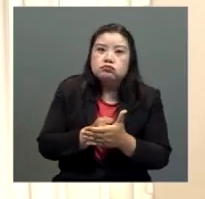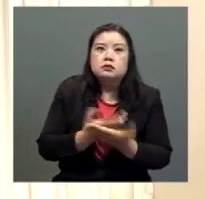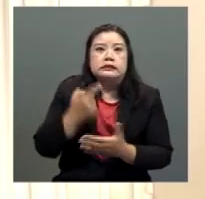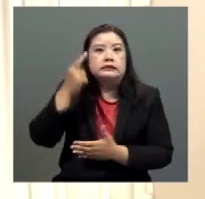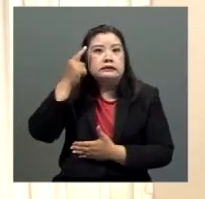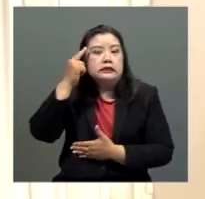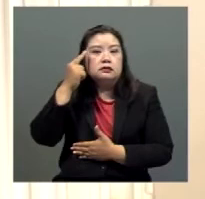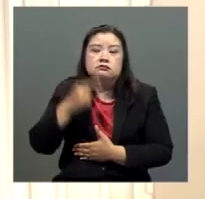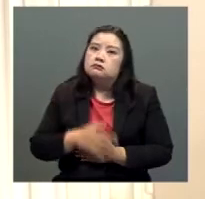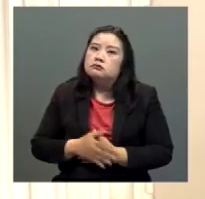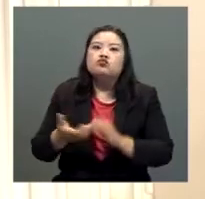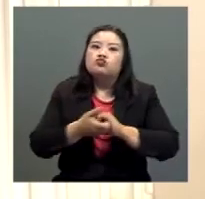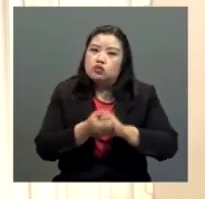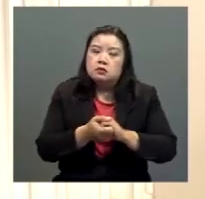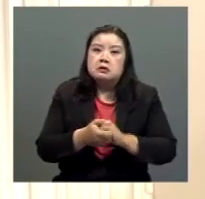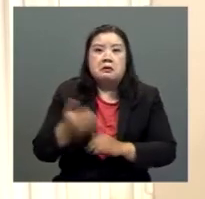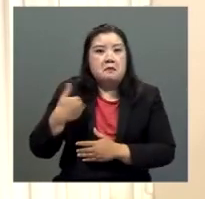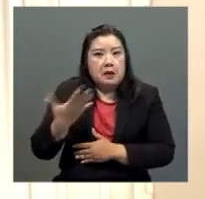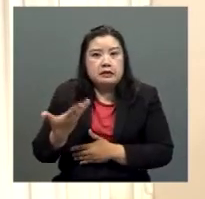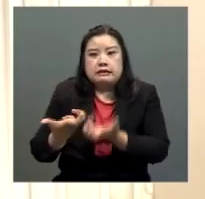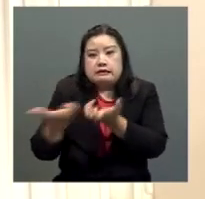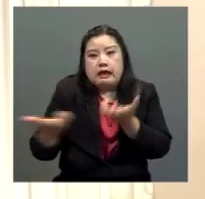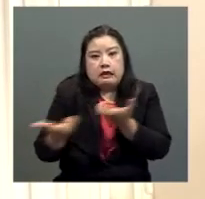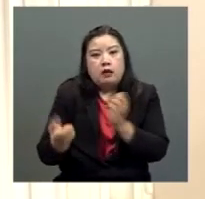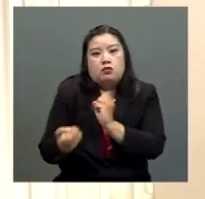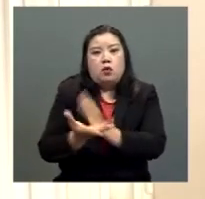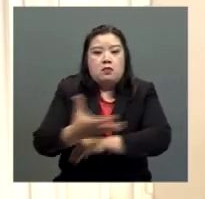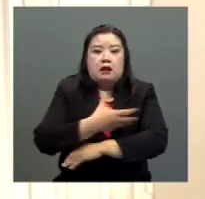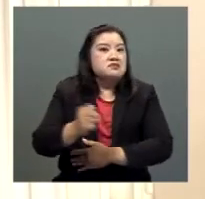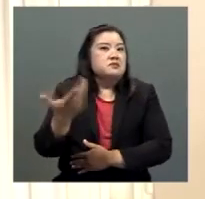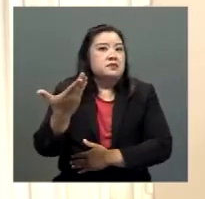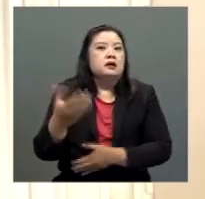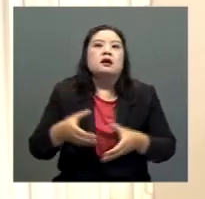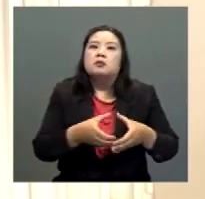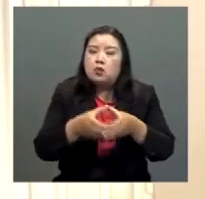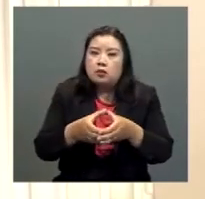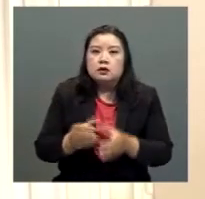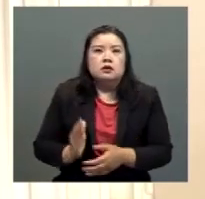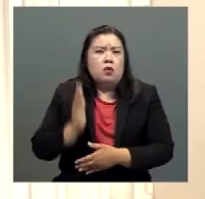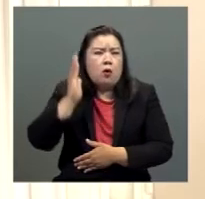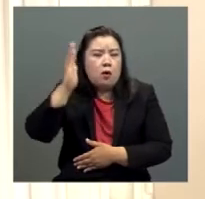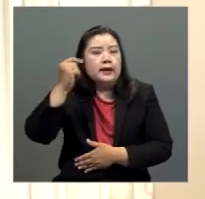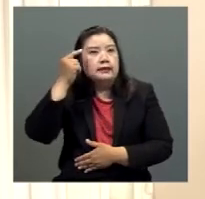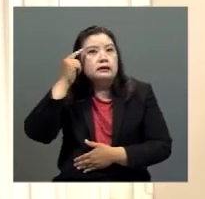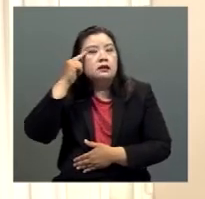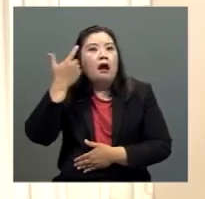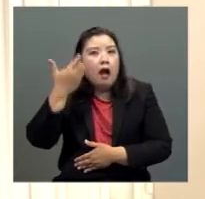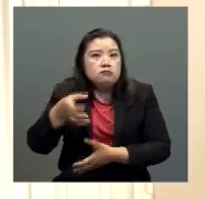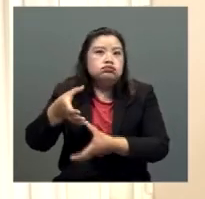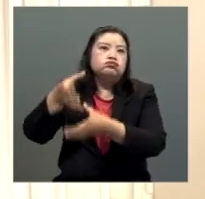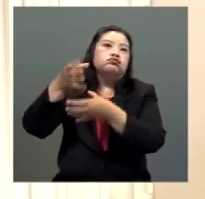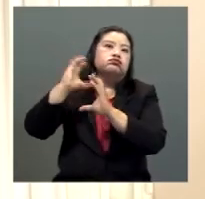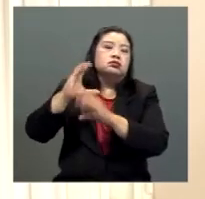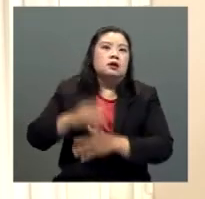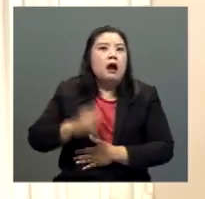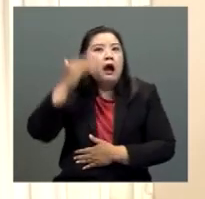ไม่มีสีเสื้อและไม่มีฝักมีฝ่ายทางการเมืองในอนาคตเมื่อเรามองย้อนกลับมาดูเหตุการณ์ที่เกิดขึ้น